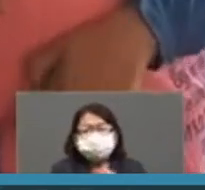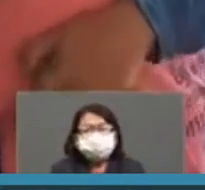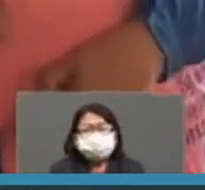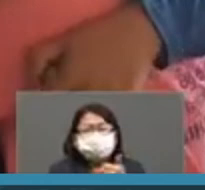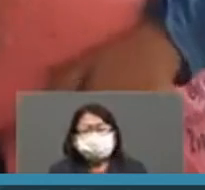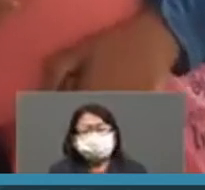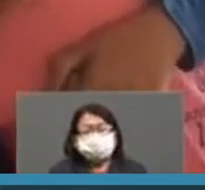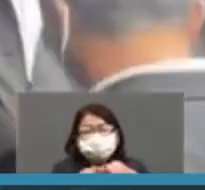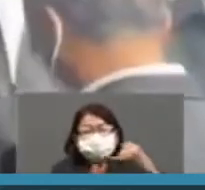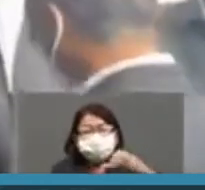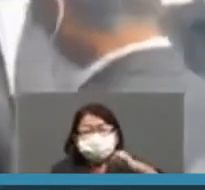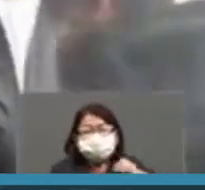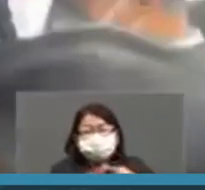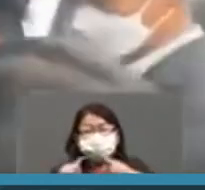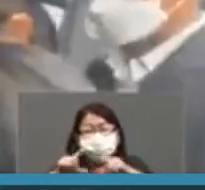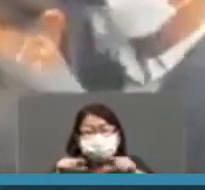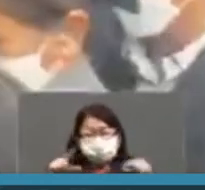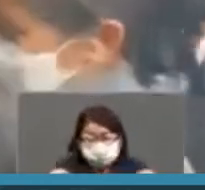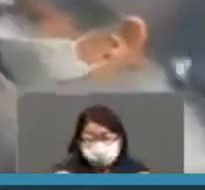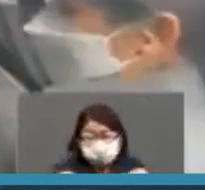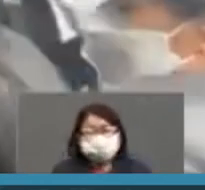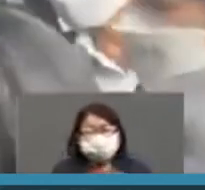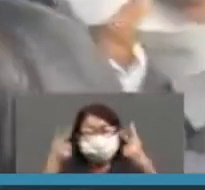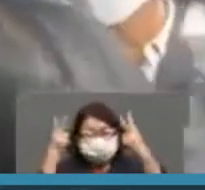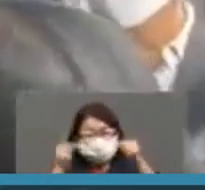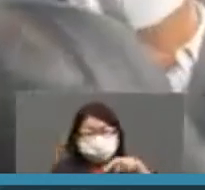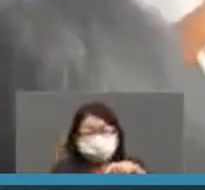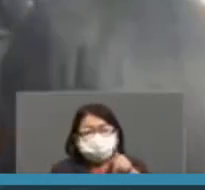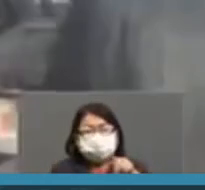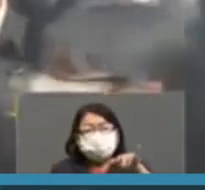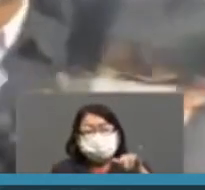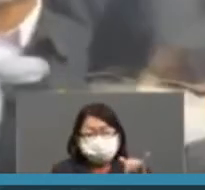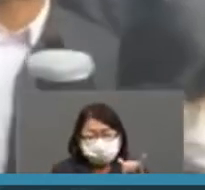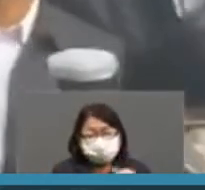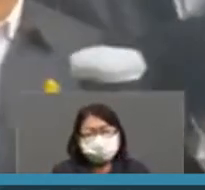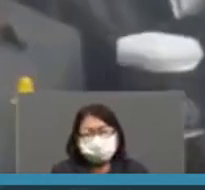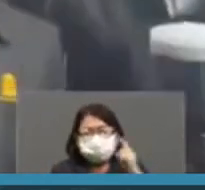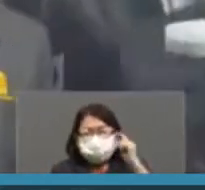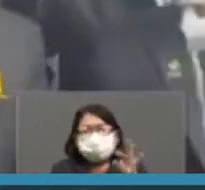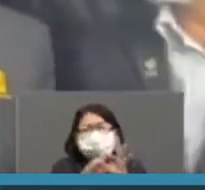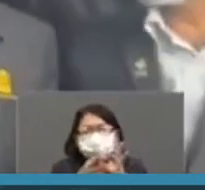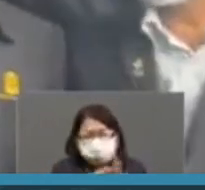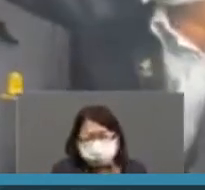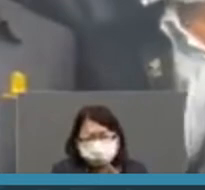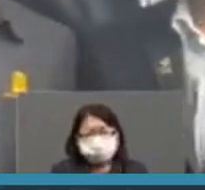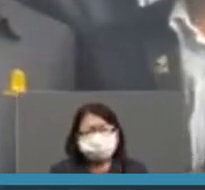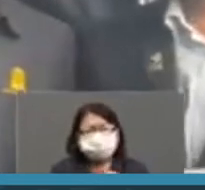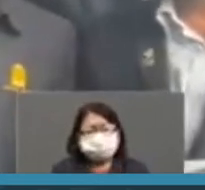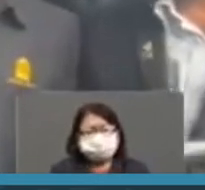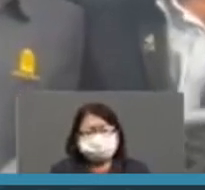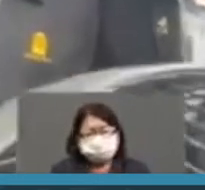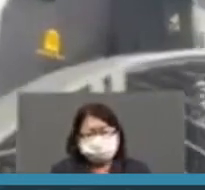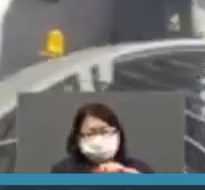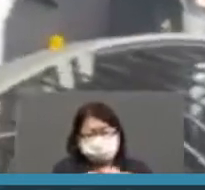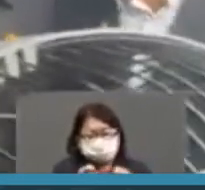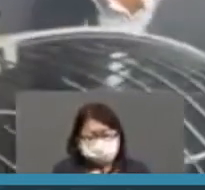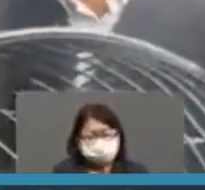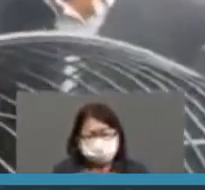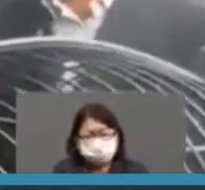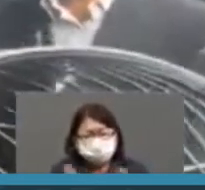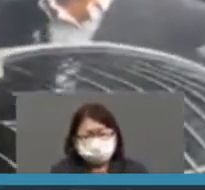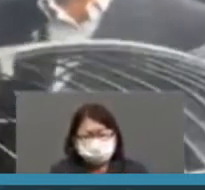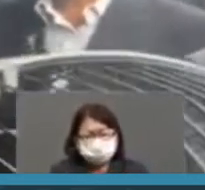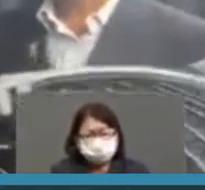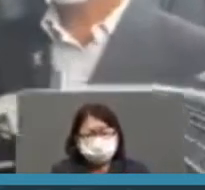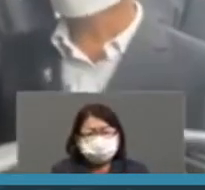างเต็มที่และในวันนี้จะเดินทางลงพื้นที่จังหวัดหนองบัวลำภูเพื่อเยี่ยมเยียนและให้กำลังใจกับครอบครัวผู้เสียชีวิต